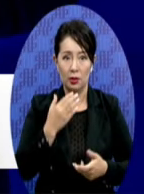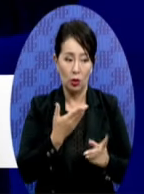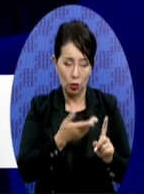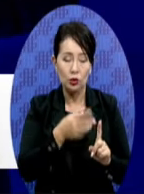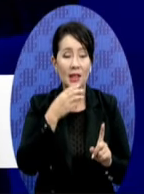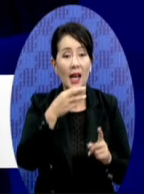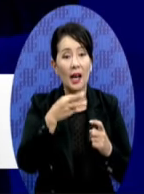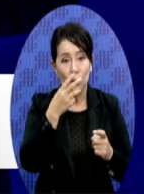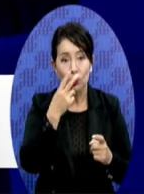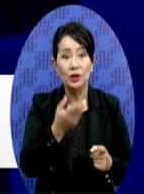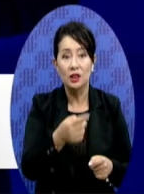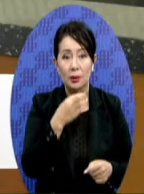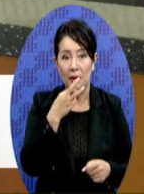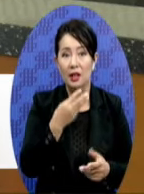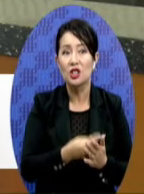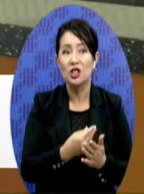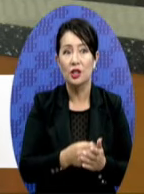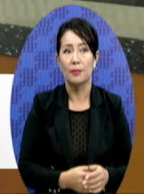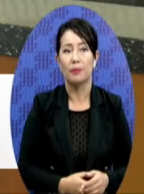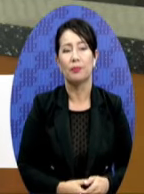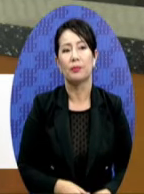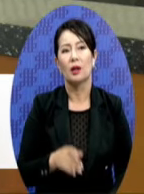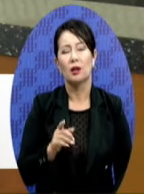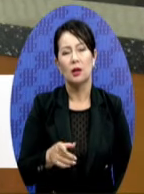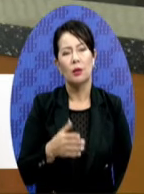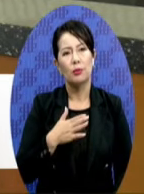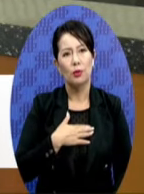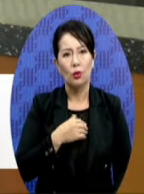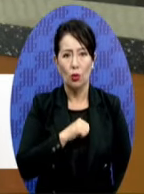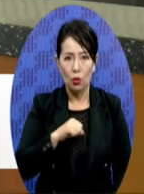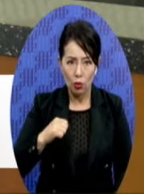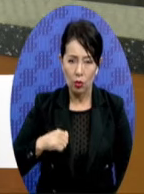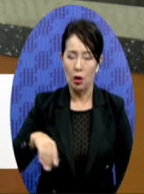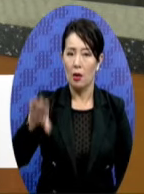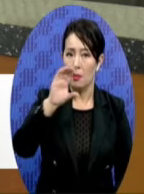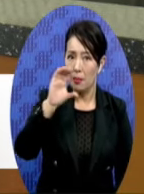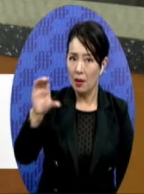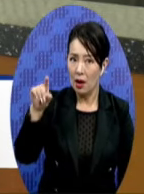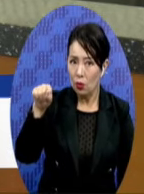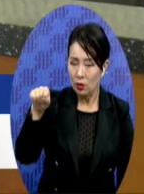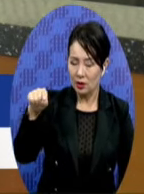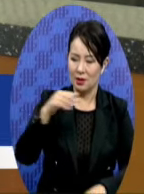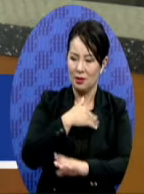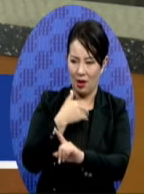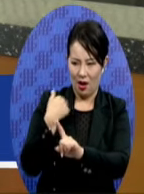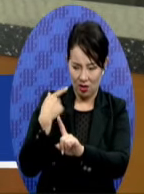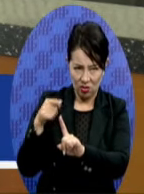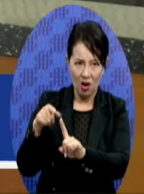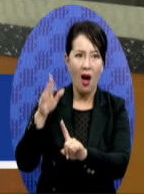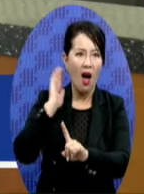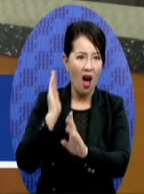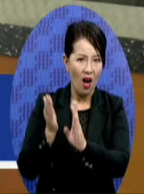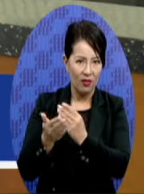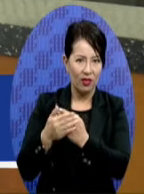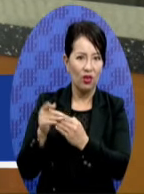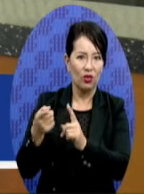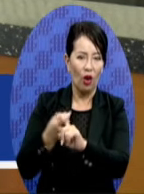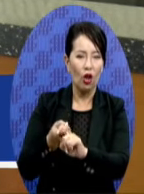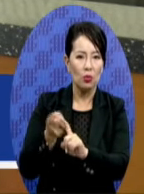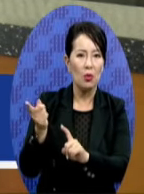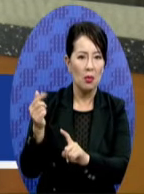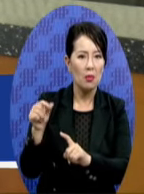яриг одоо үзэж таах хүндэ хүргэе. Тухайн байгууллагынхаа бол даргаыг авилгатай холбоотой байж болох тийм үү? Мөнгө угаасан